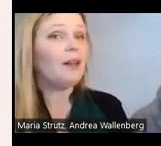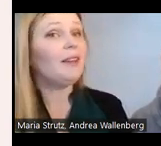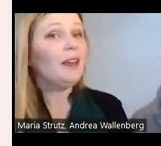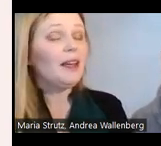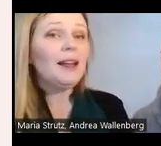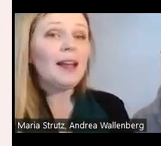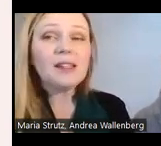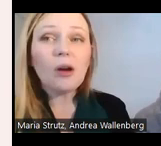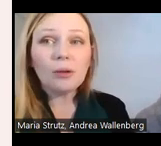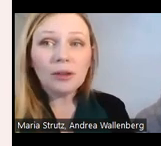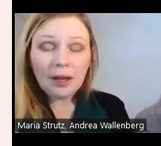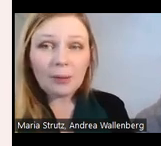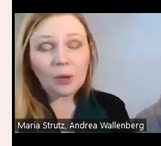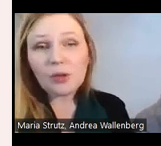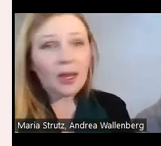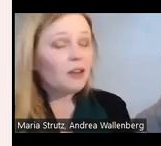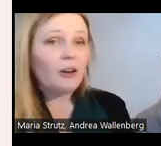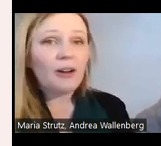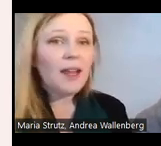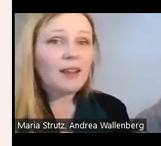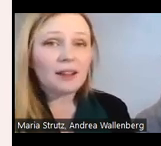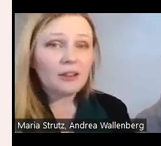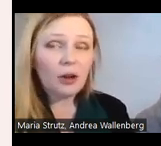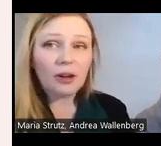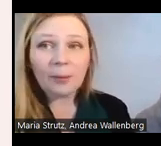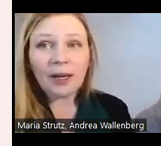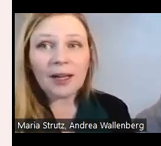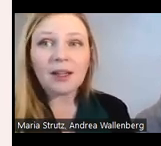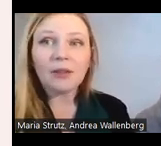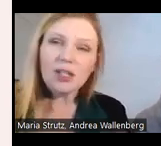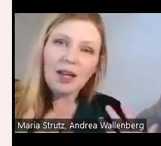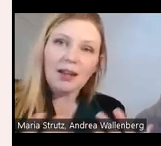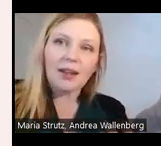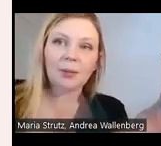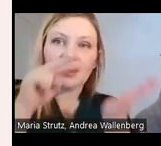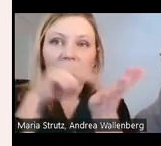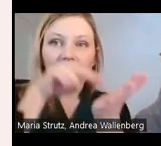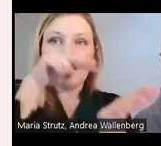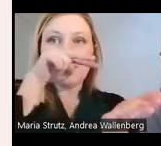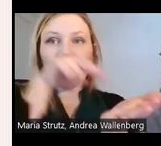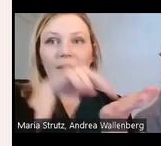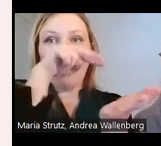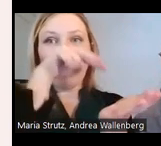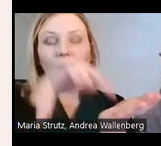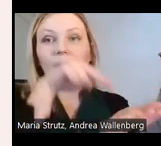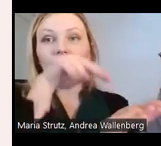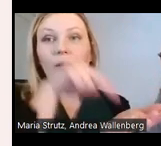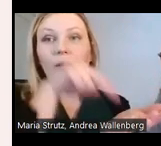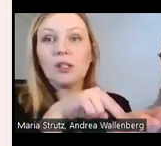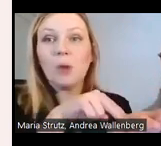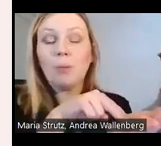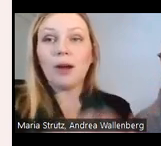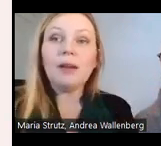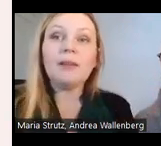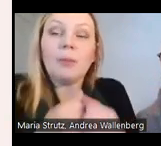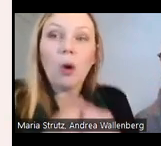vet jag. Men att leka sagor. Men också man kan göra det enkelt att göra det man läser. Att förstärka genom att teckna hoppa om det är någon i